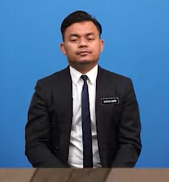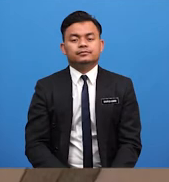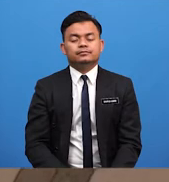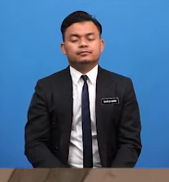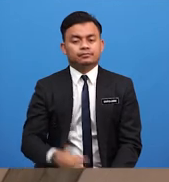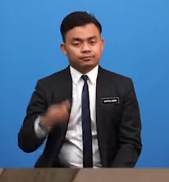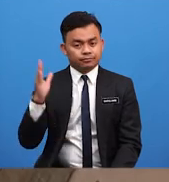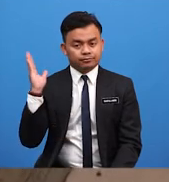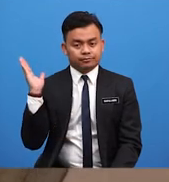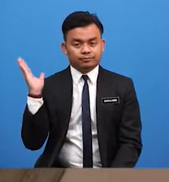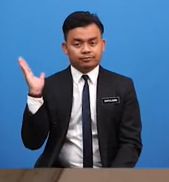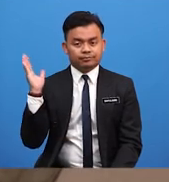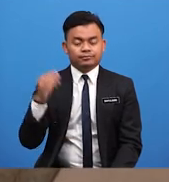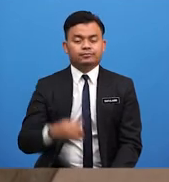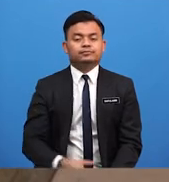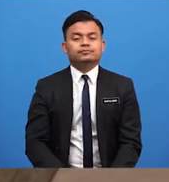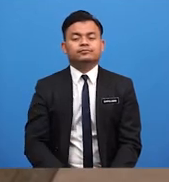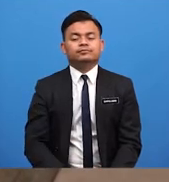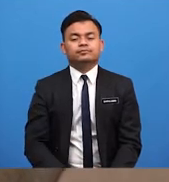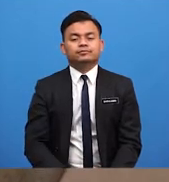2 ulas bawang putih.